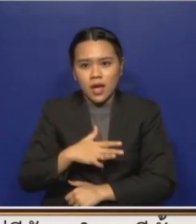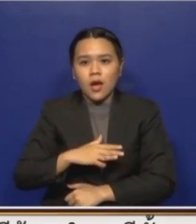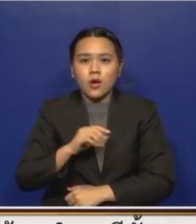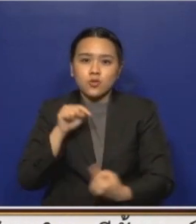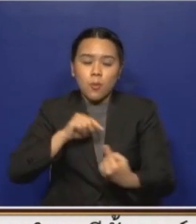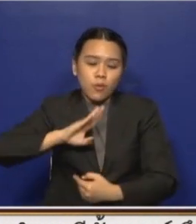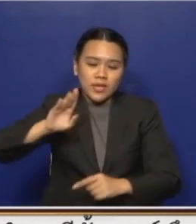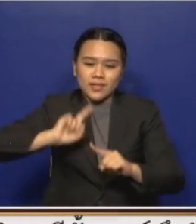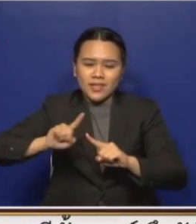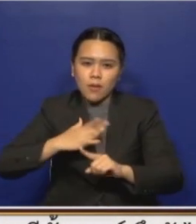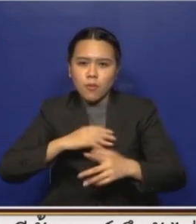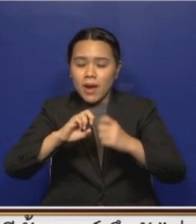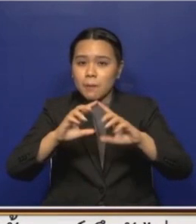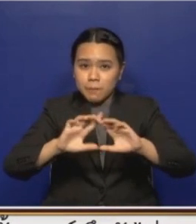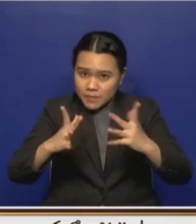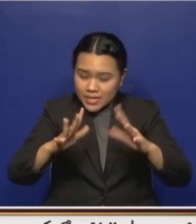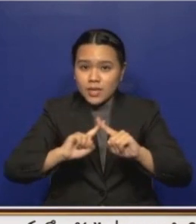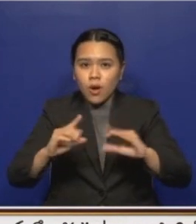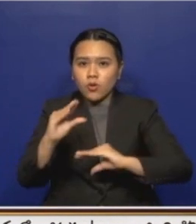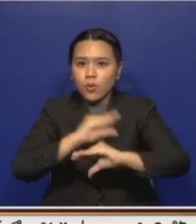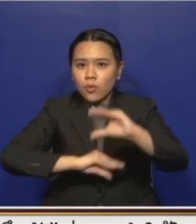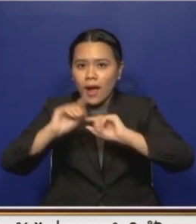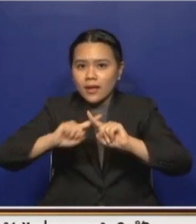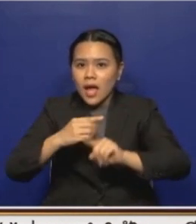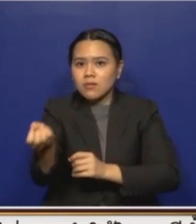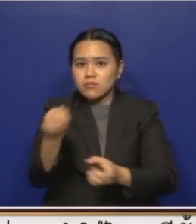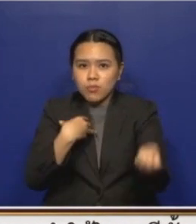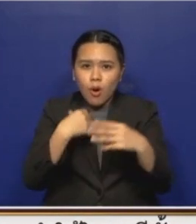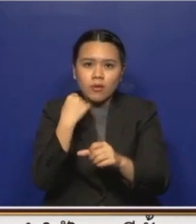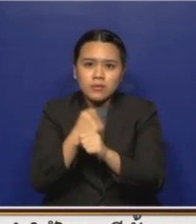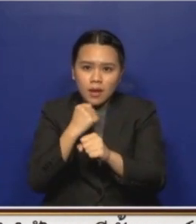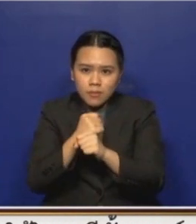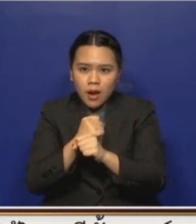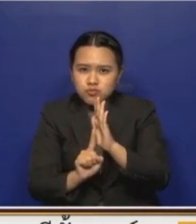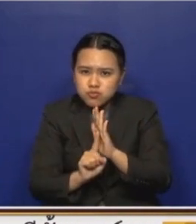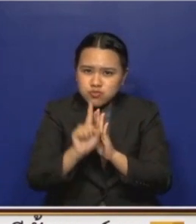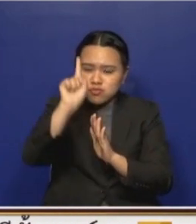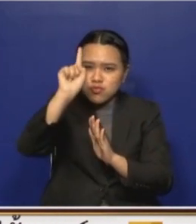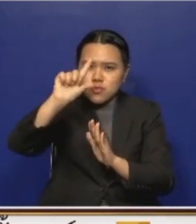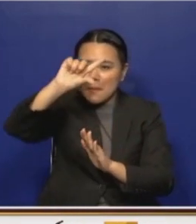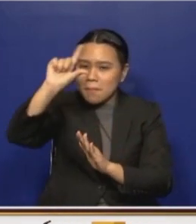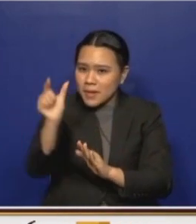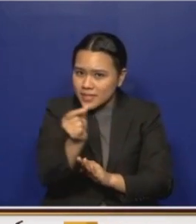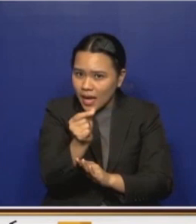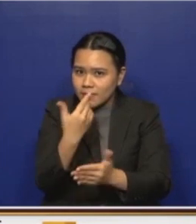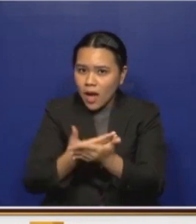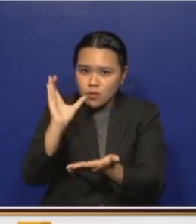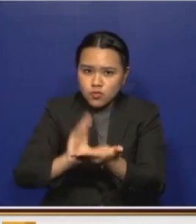หรอครับหรืออะไรก็ไม่รู้เต็มไปหมดเลยหลายเรื่องที่ไม่ควรทำท่านยังคิดทำได้